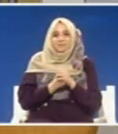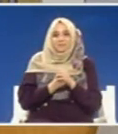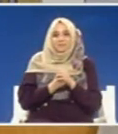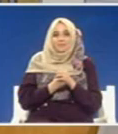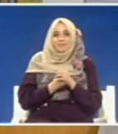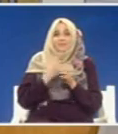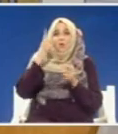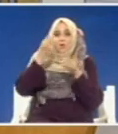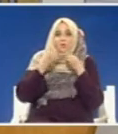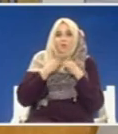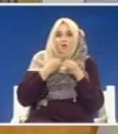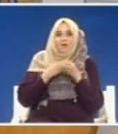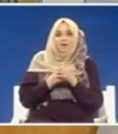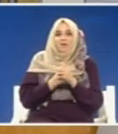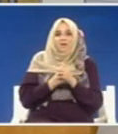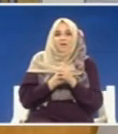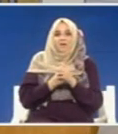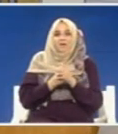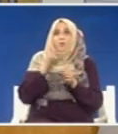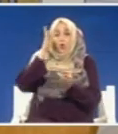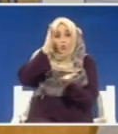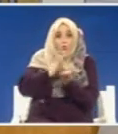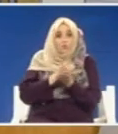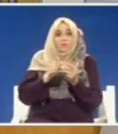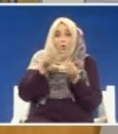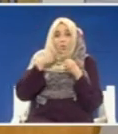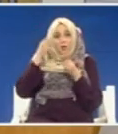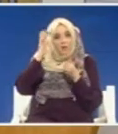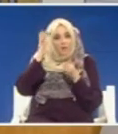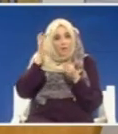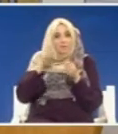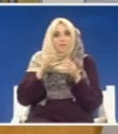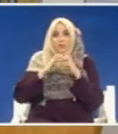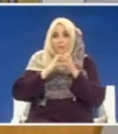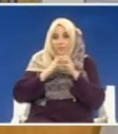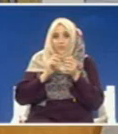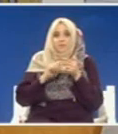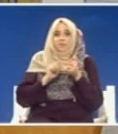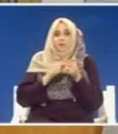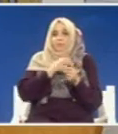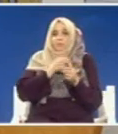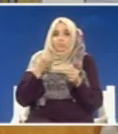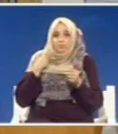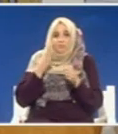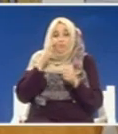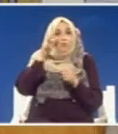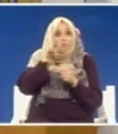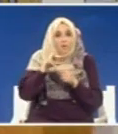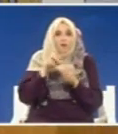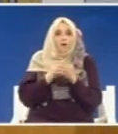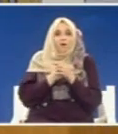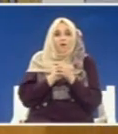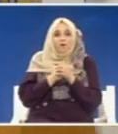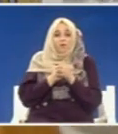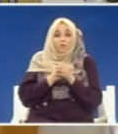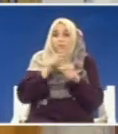ربي يفكيك الصفه ديال الهالي يفكيك ديال العقل يفكيك ديال النفس يفكيك ديال اللن يفكيك ديال المزاق يفكيك